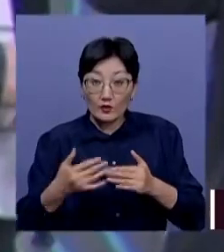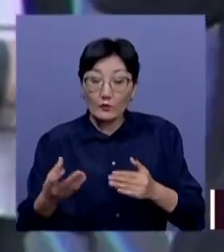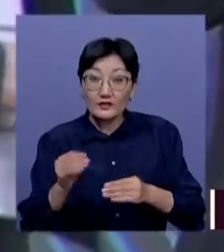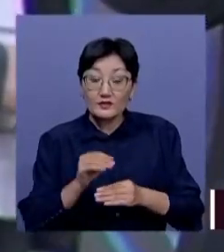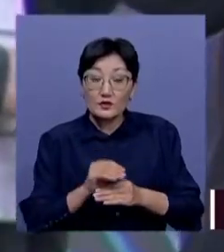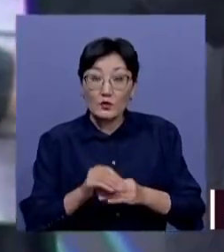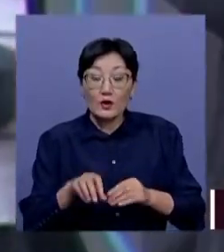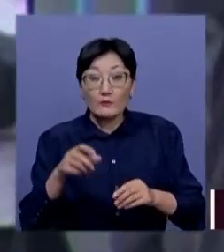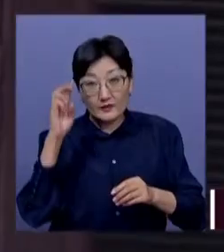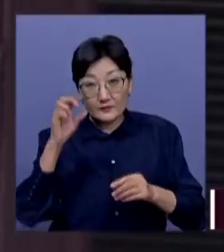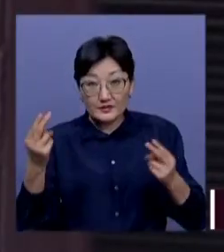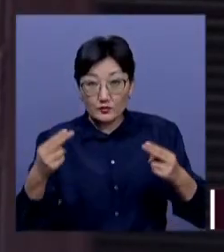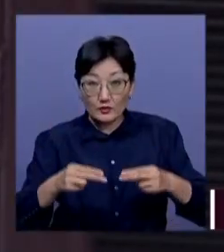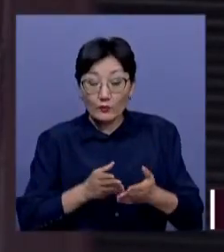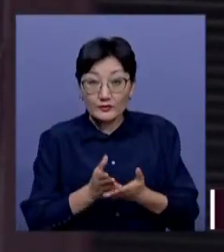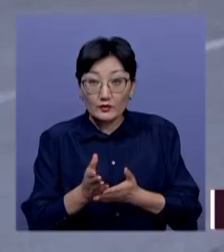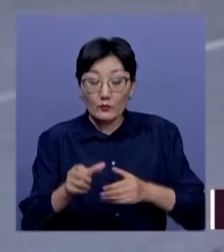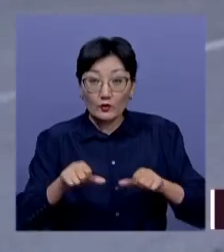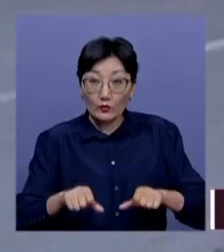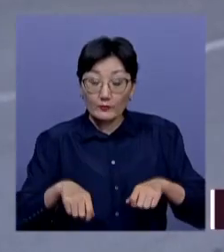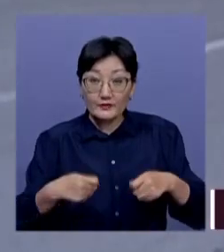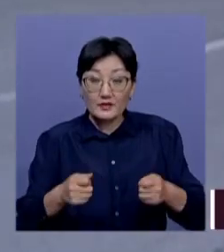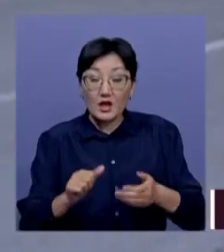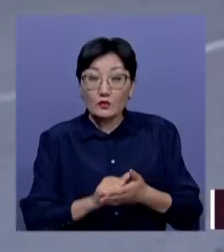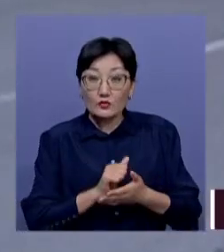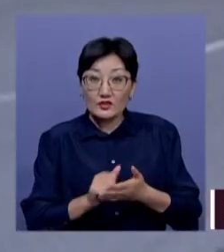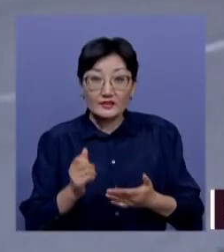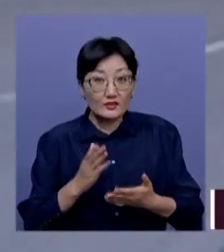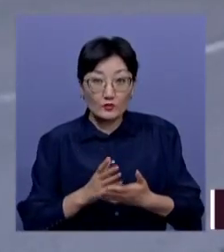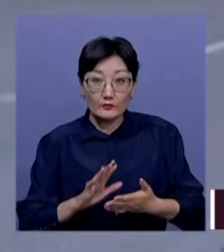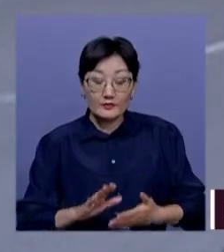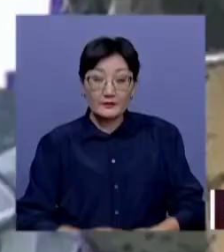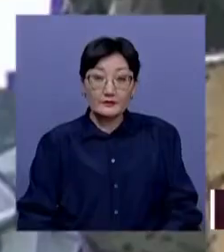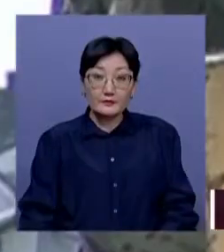алғанда мемлекеттік шекараны кесіп өтуге құқық беретін құжат ретінде есептелмейді.